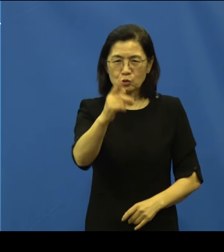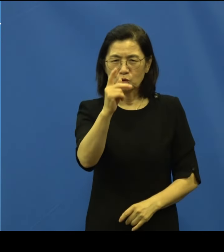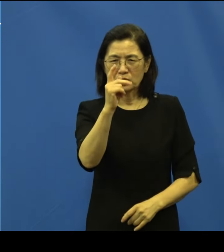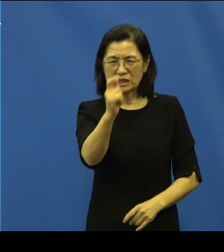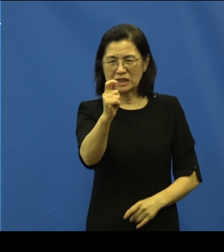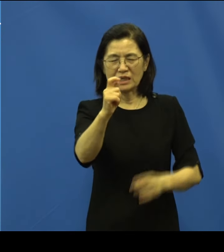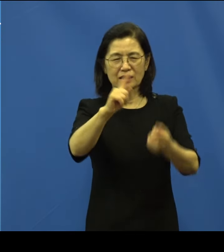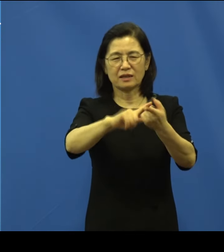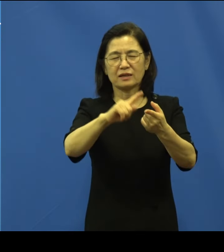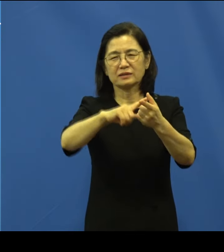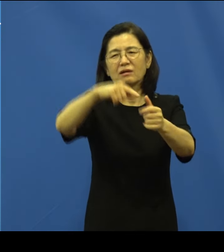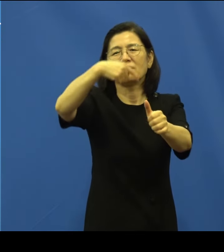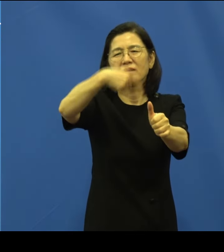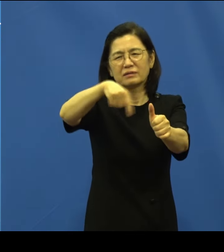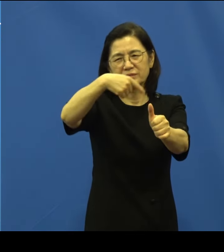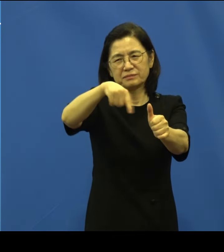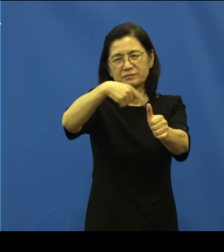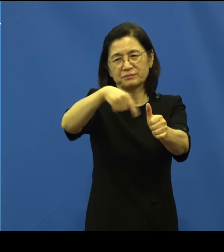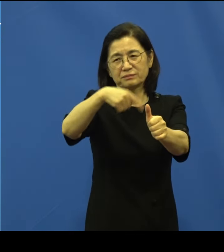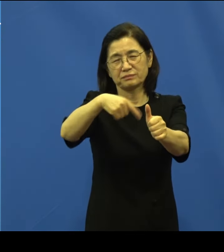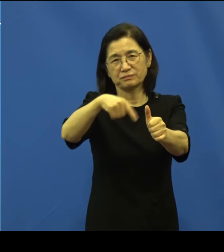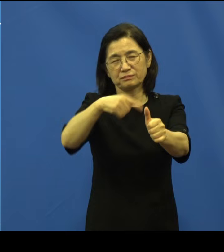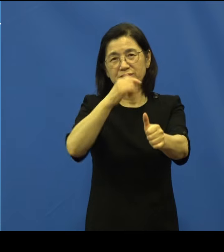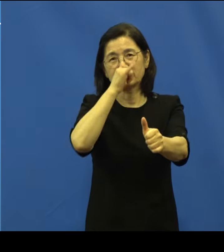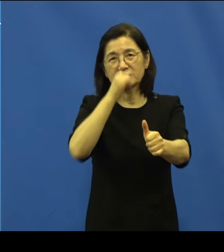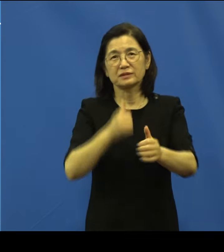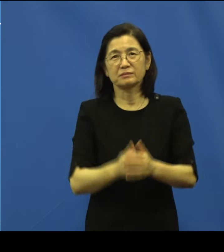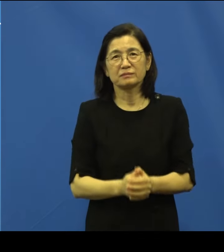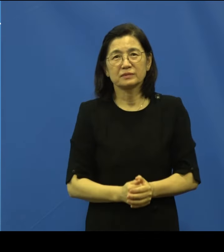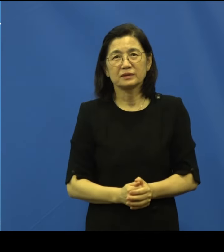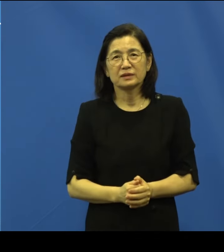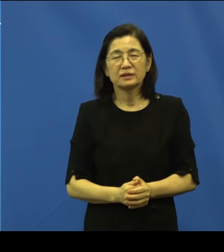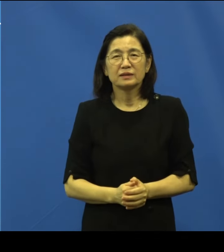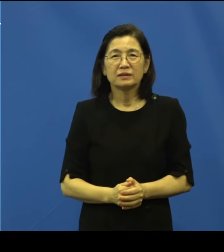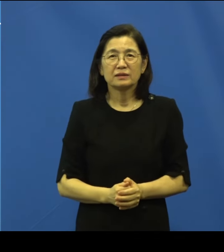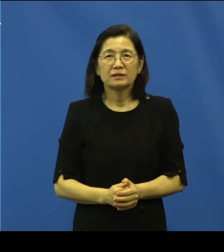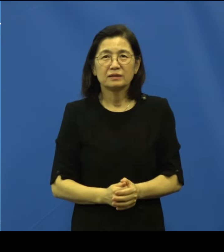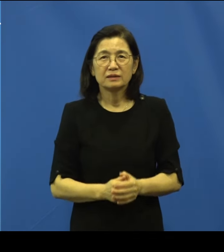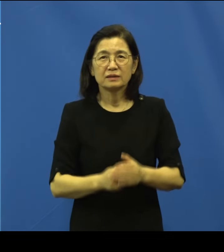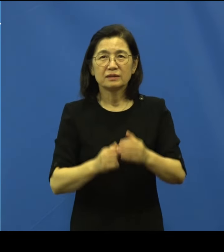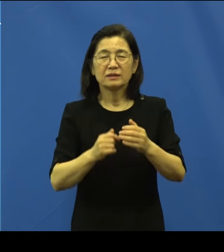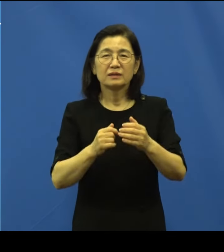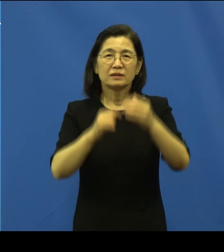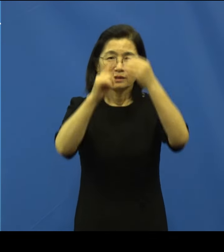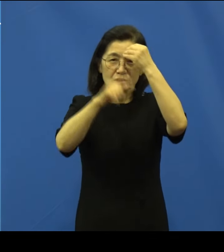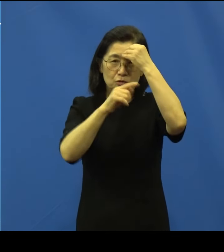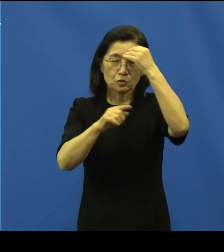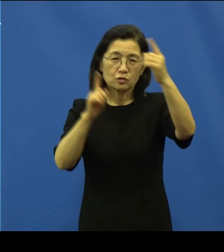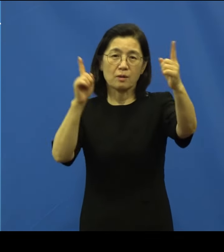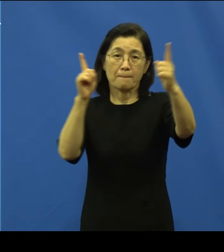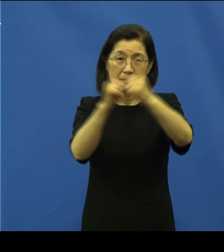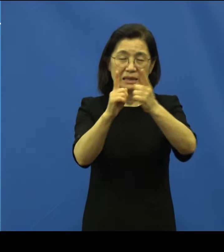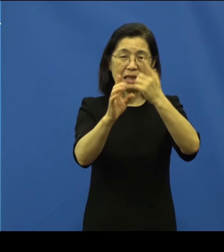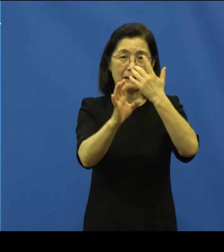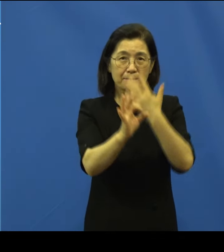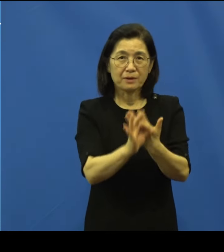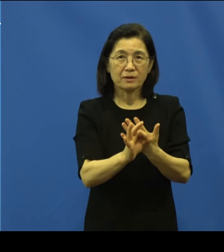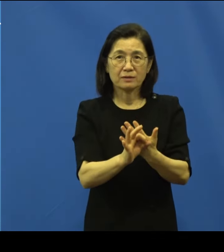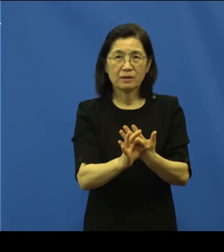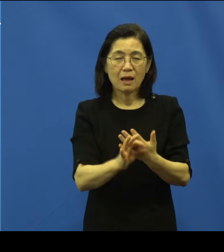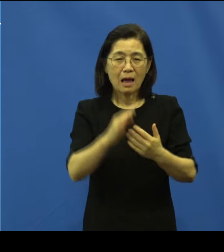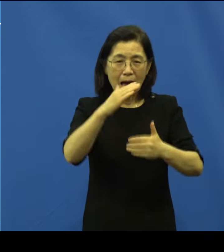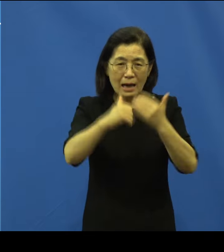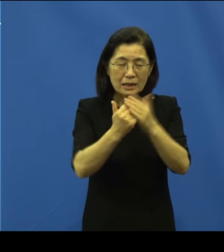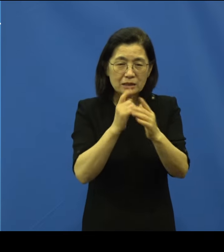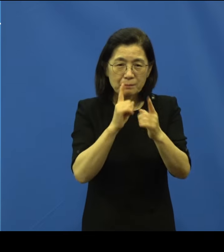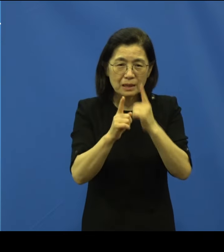뭐 교사회 따로 하지 않았어요. 말씀 묵상, 성도들 만나면 어디든지 말씀 묵상하는 훈련을